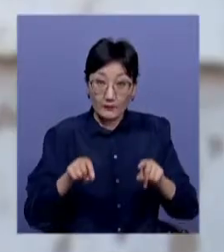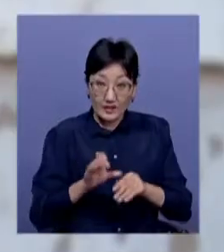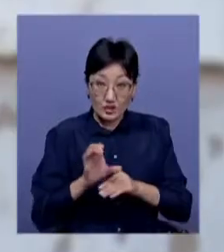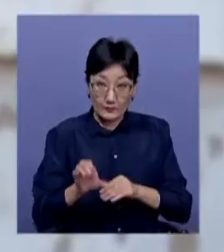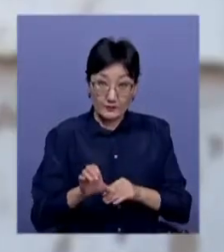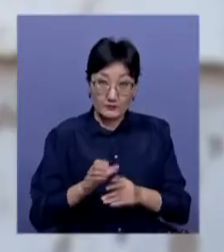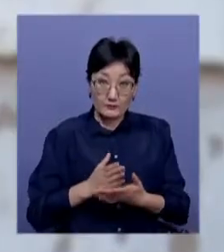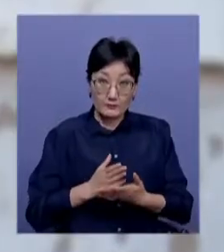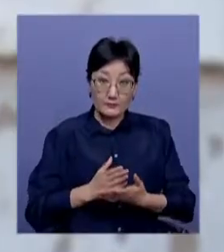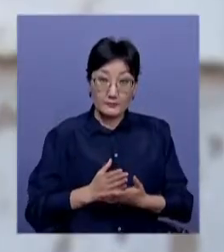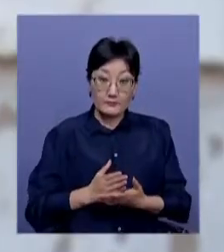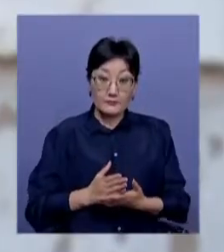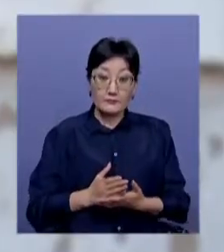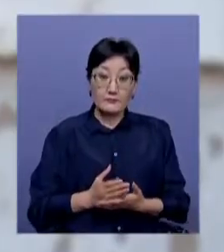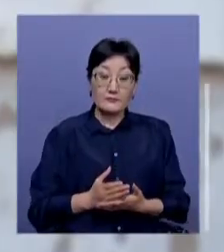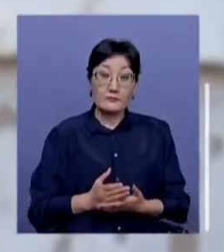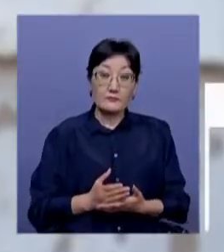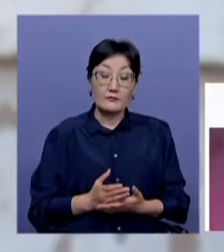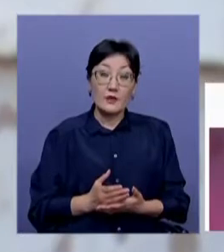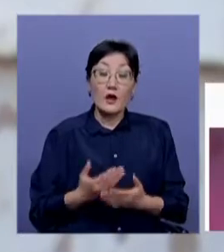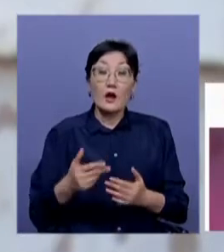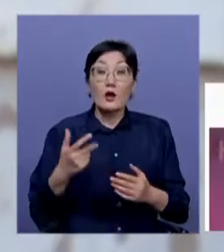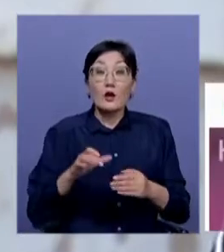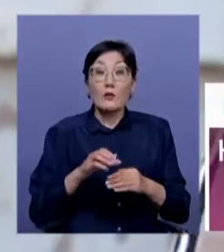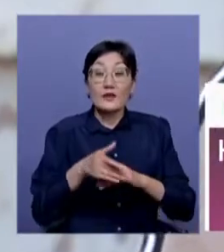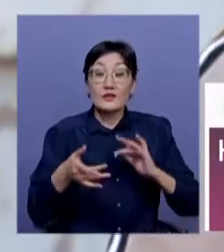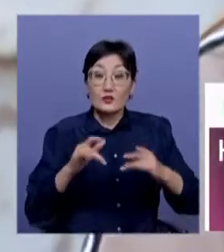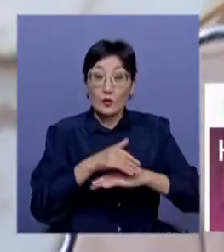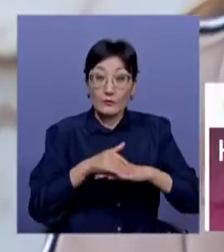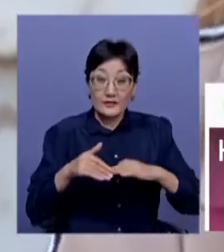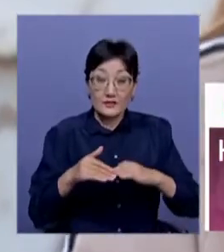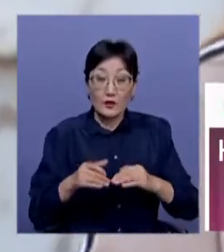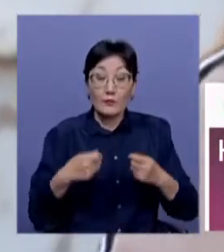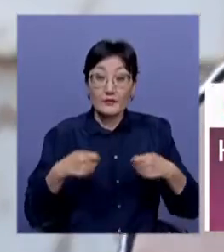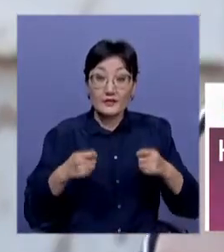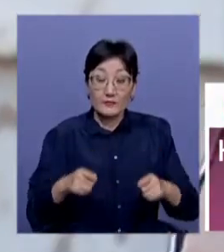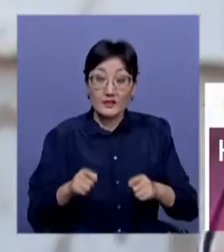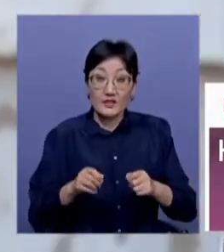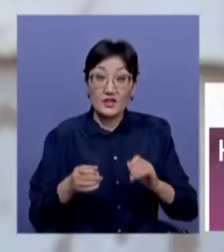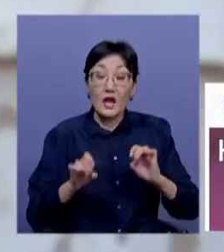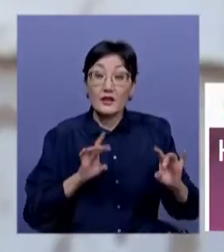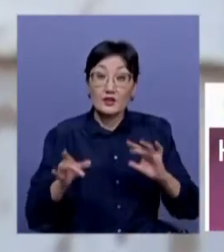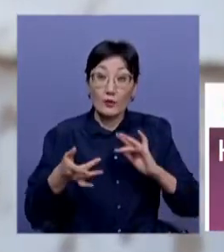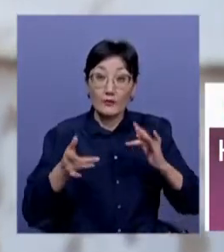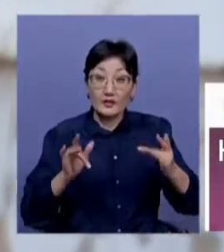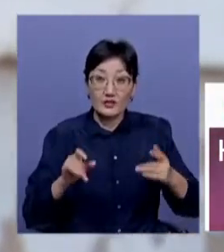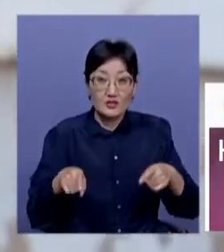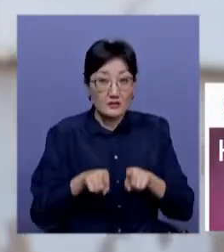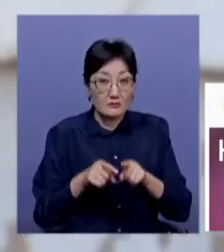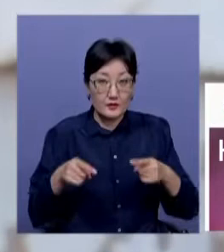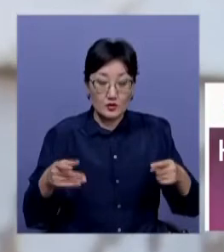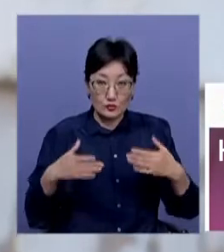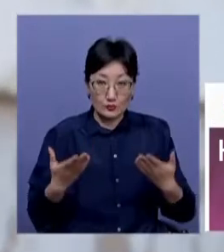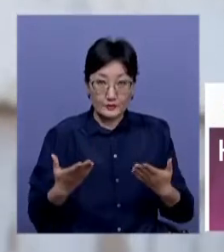Девушка отправляет мне ссылку и... Ол сілтеме арқылы өткенде мен затымды салған жарнама сайтынан еш айырмашылығы жоқ